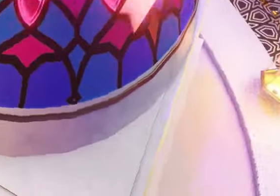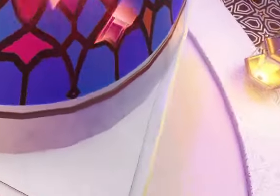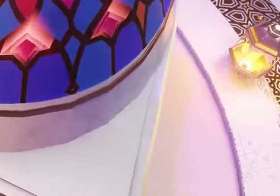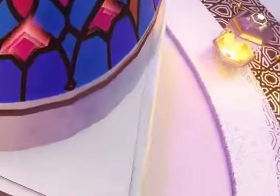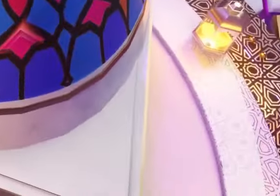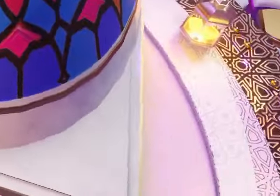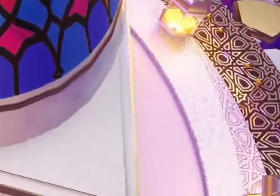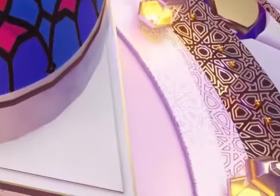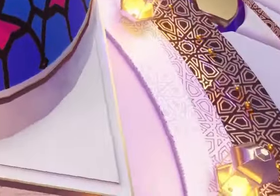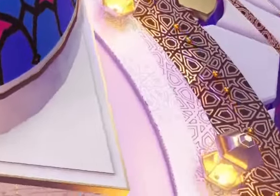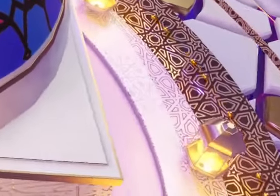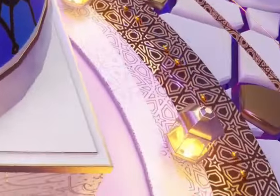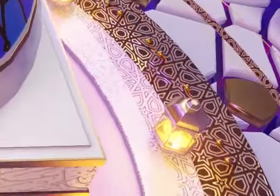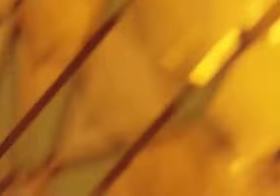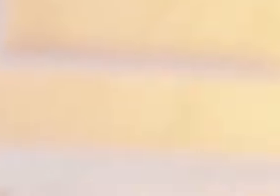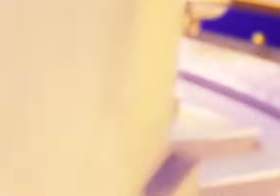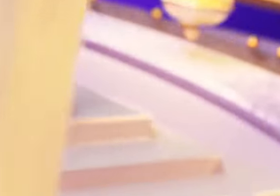ya